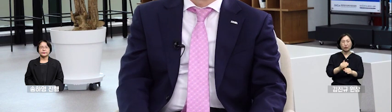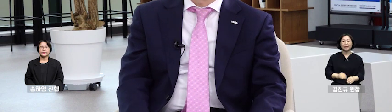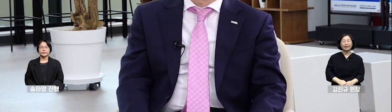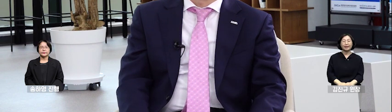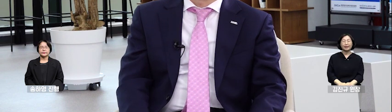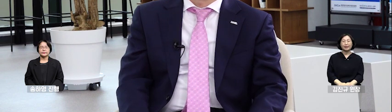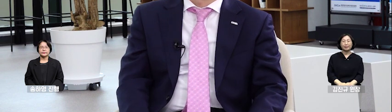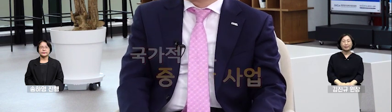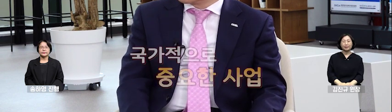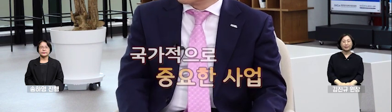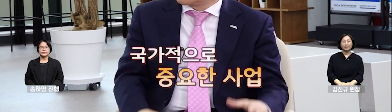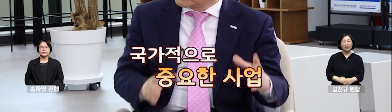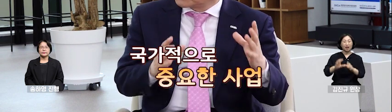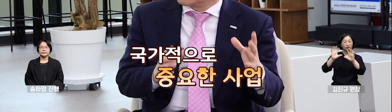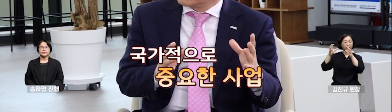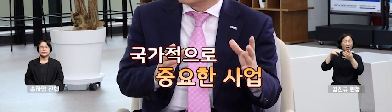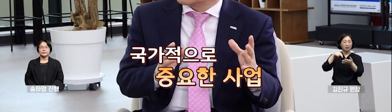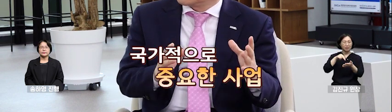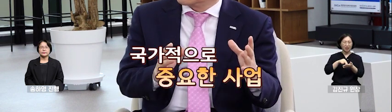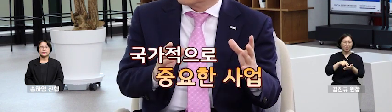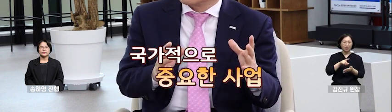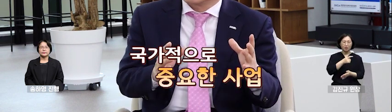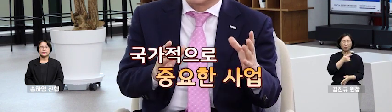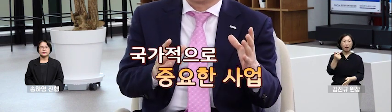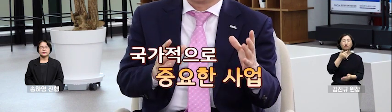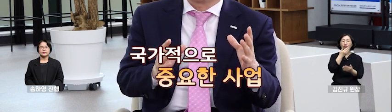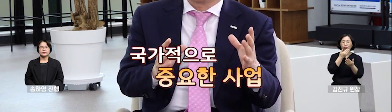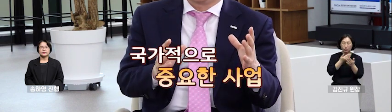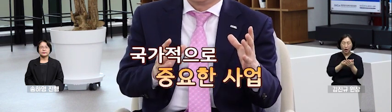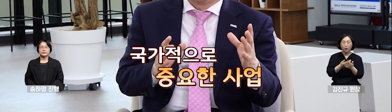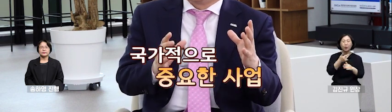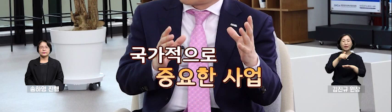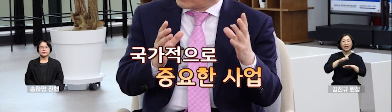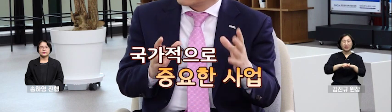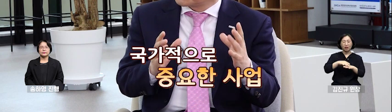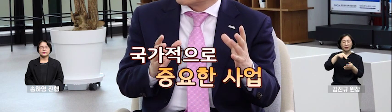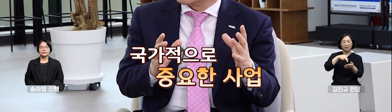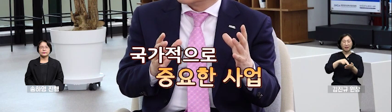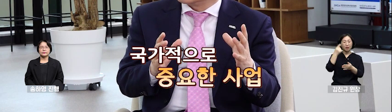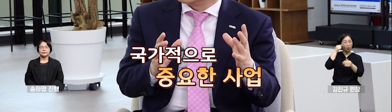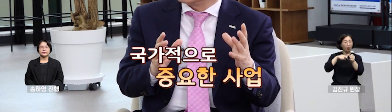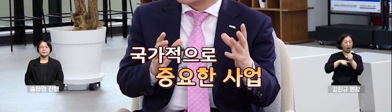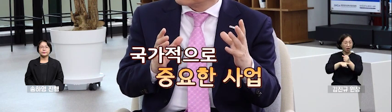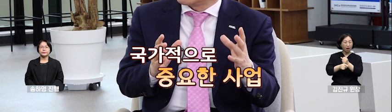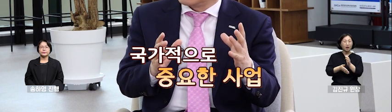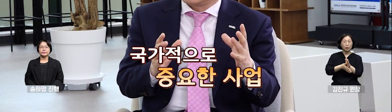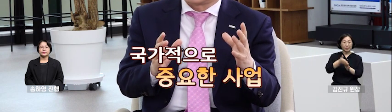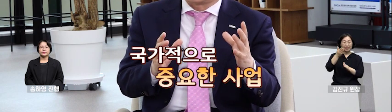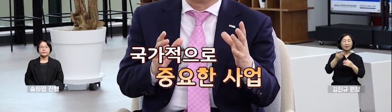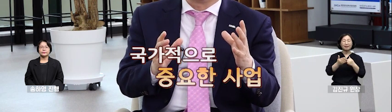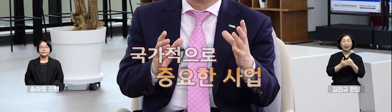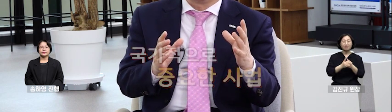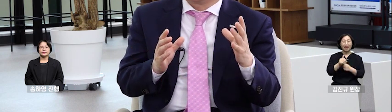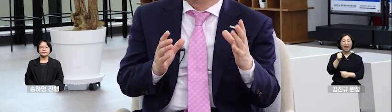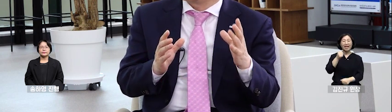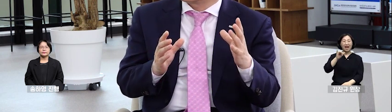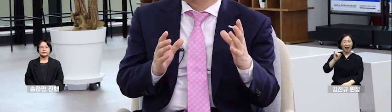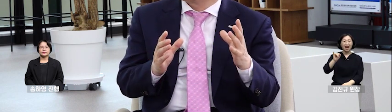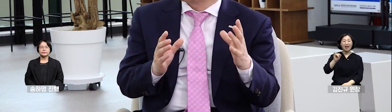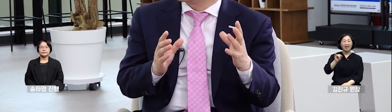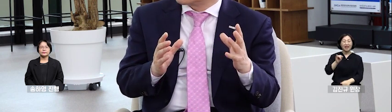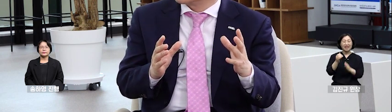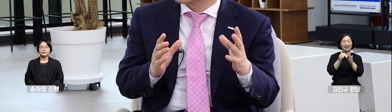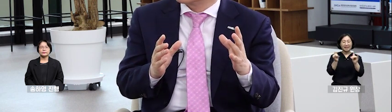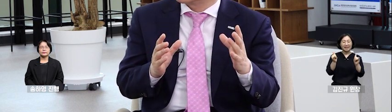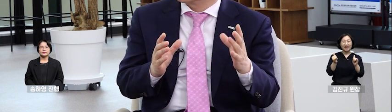하 어 국가적으로도 매우 중요한 사업이고 저는 대전에서도 과하게 도시이기 때문에 ai 인재들을